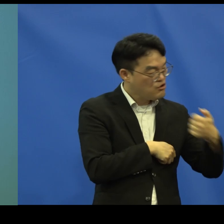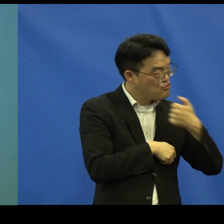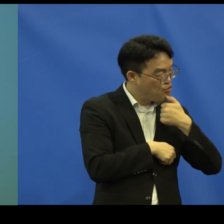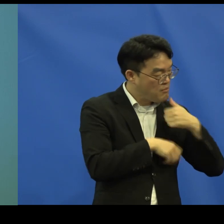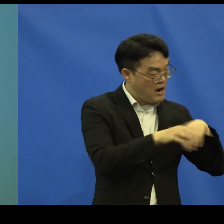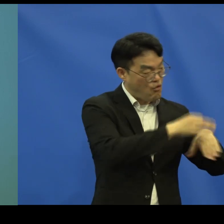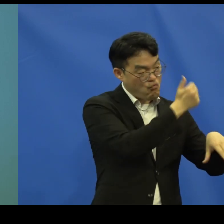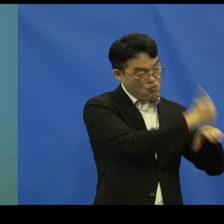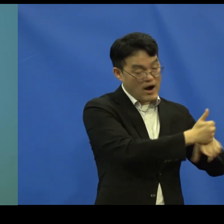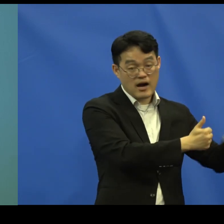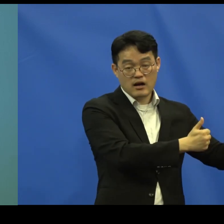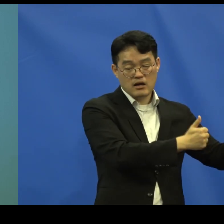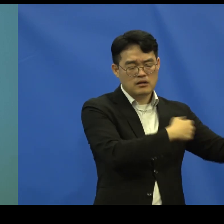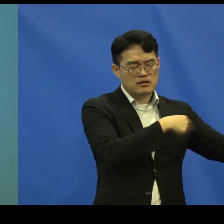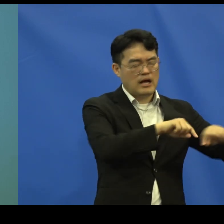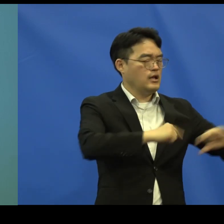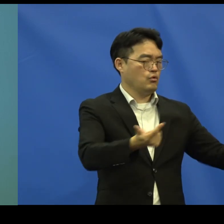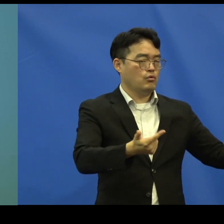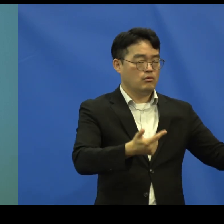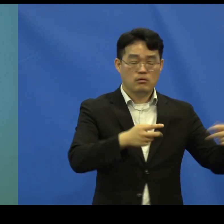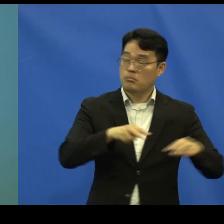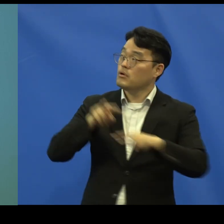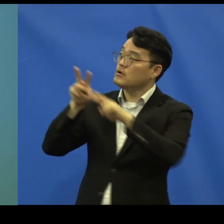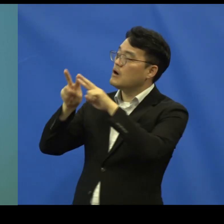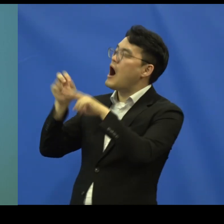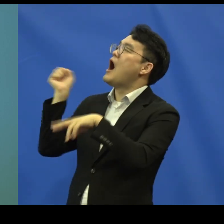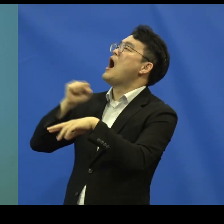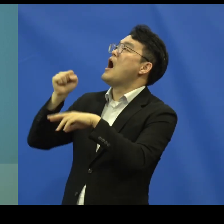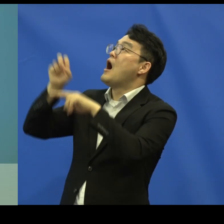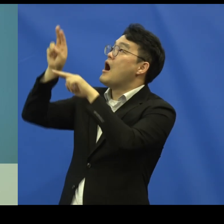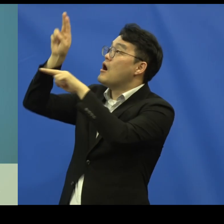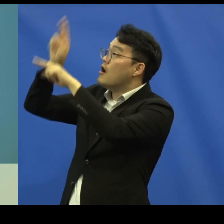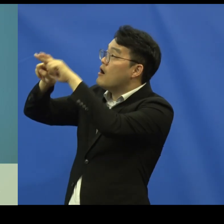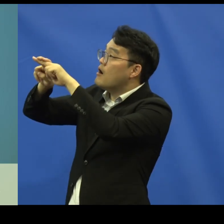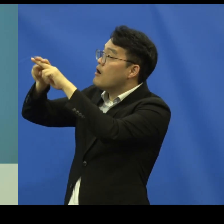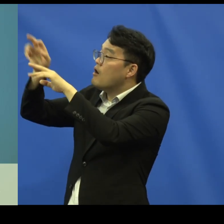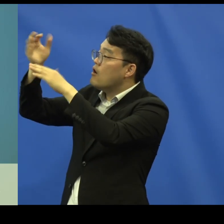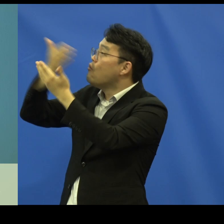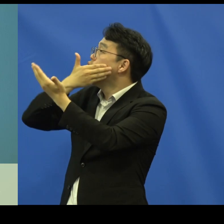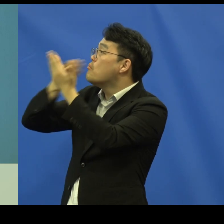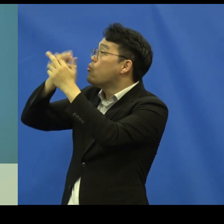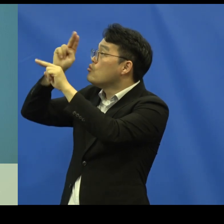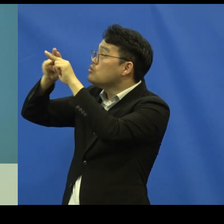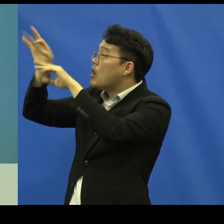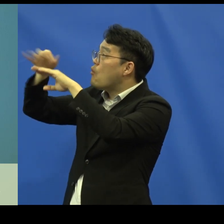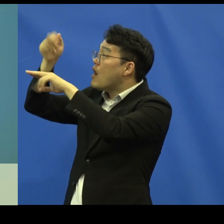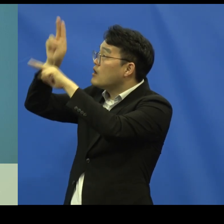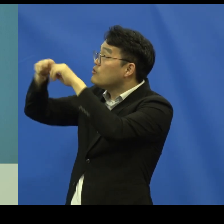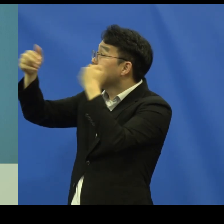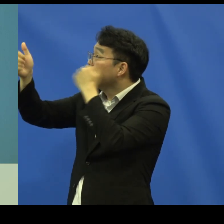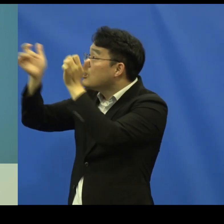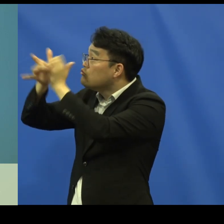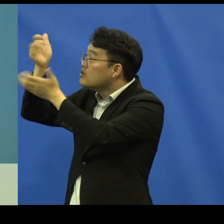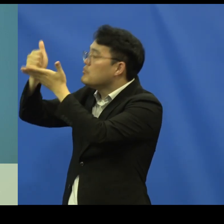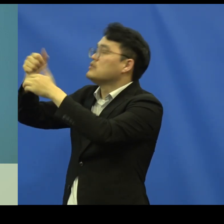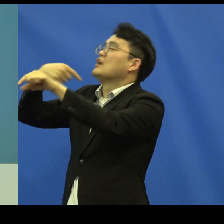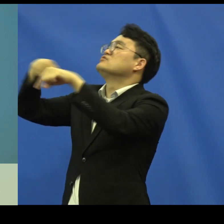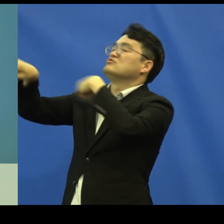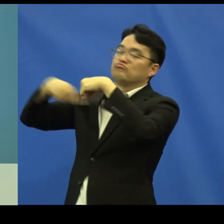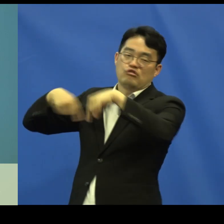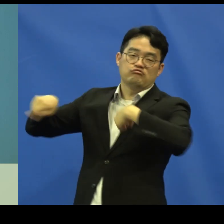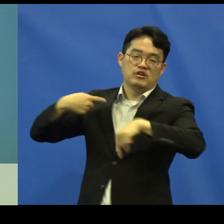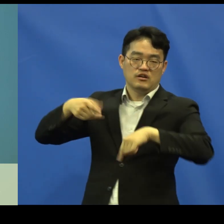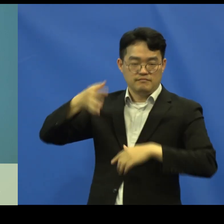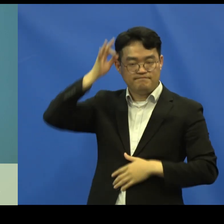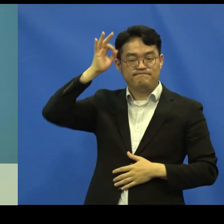보여주는 것이죠. 이 환상을 통하여. 그러면서 4절에 또 보좌에 보좌가 계속 나오죠.